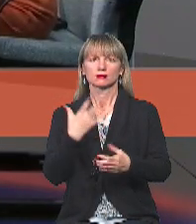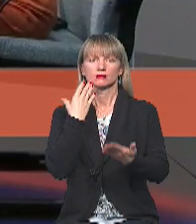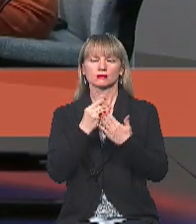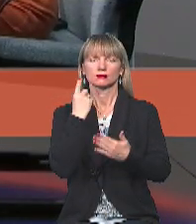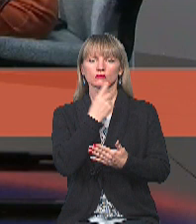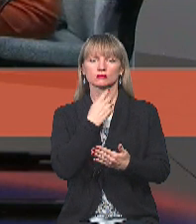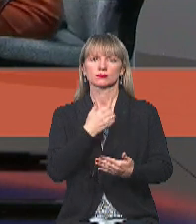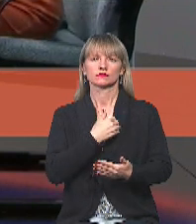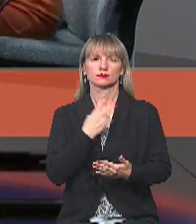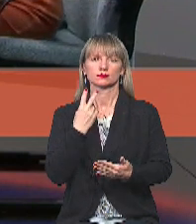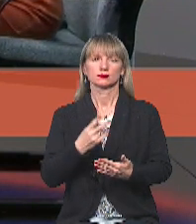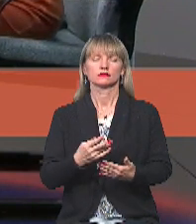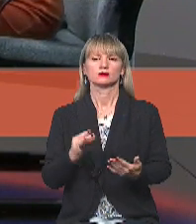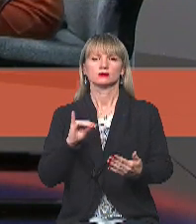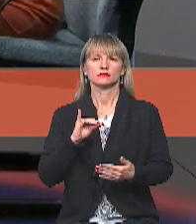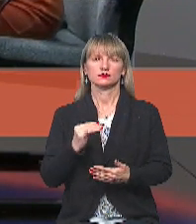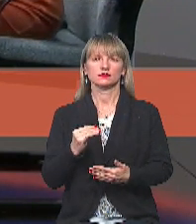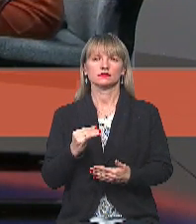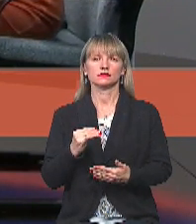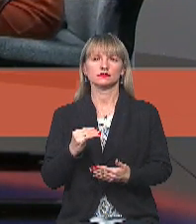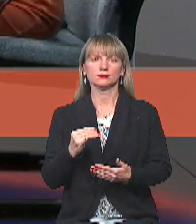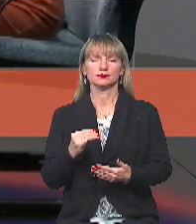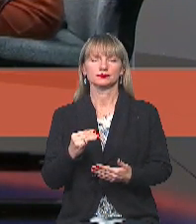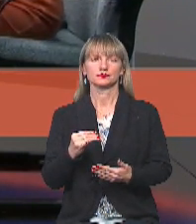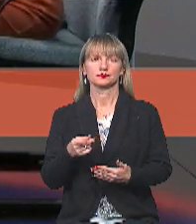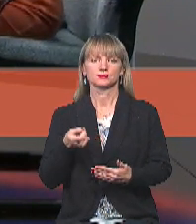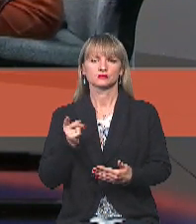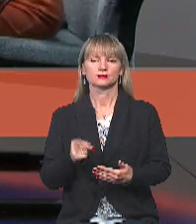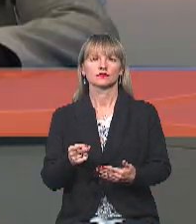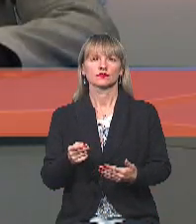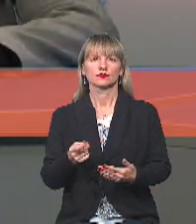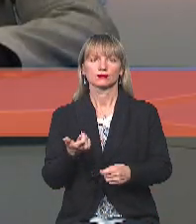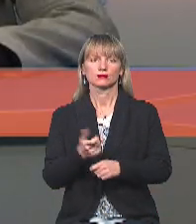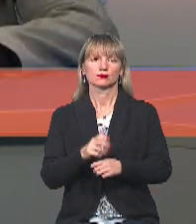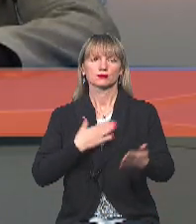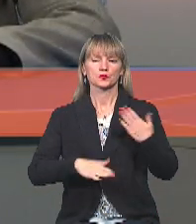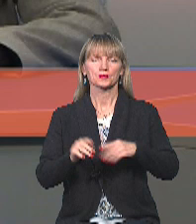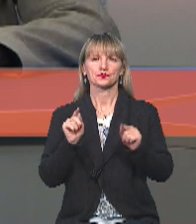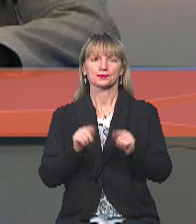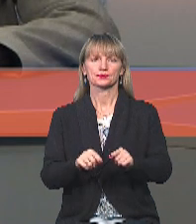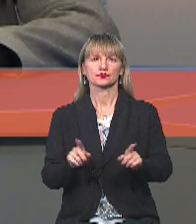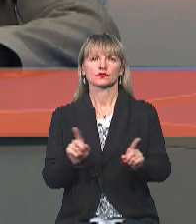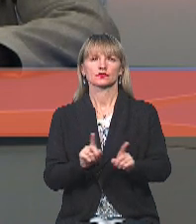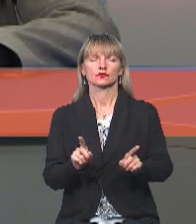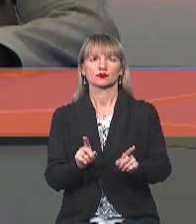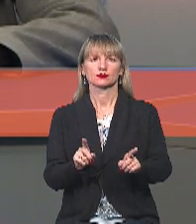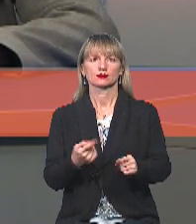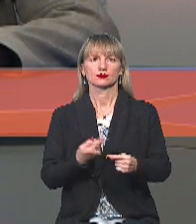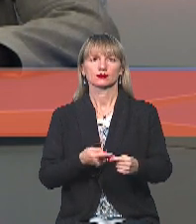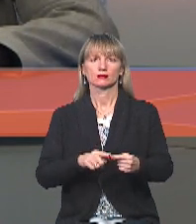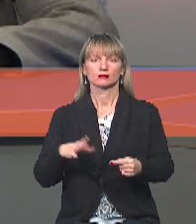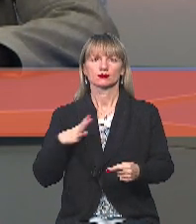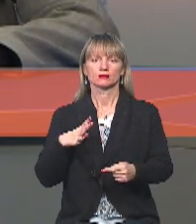Ой, хотіла взяти, до речі, наколоті апельсини. І, звичайно, дуже тішило те, що це